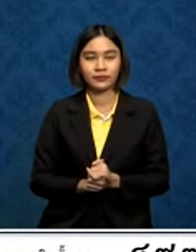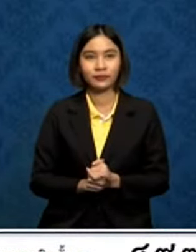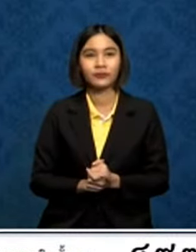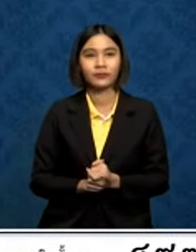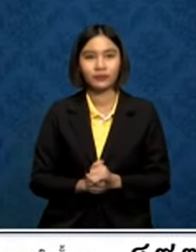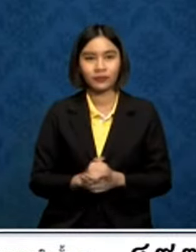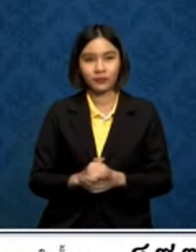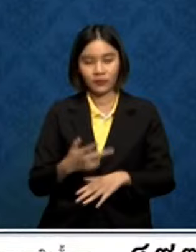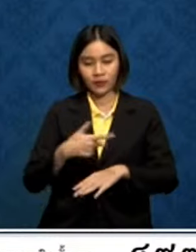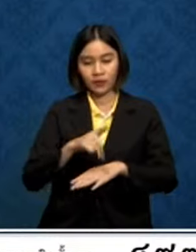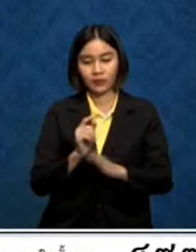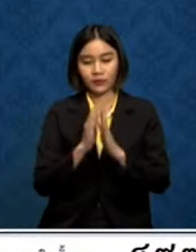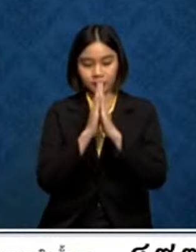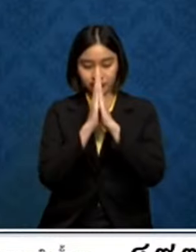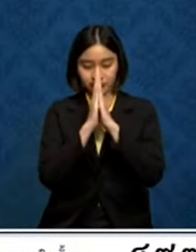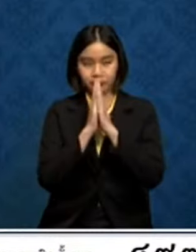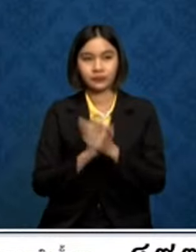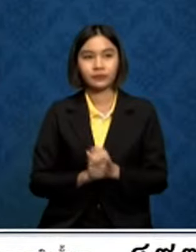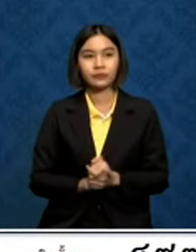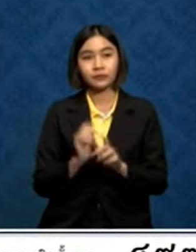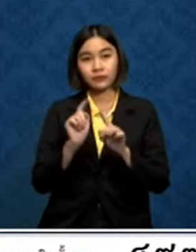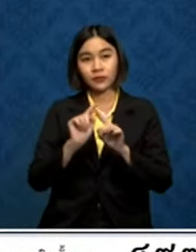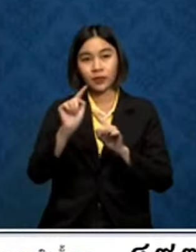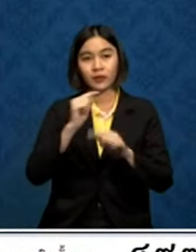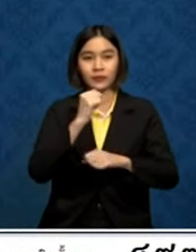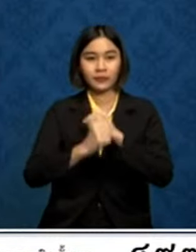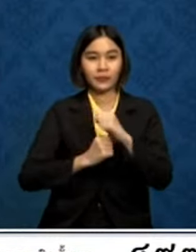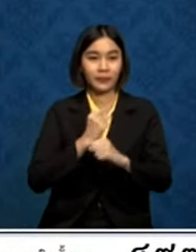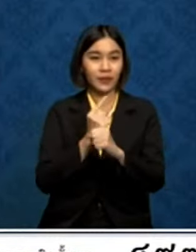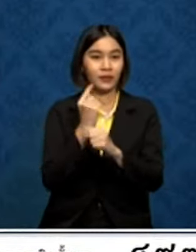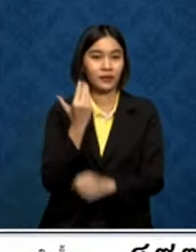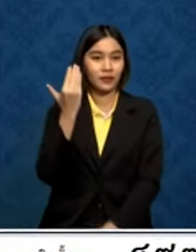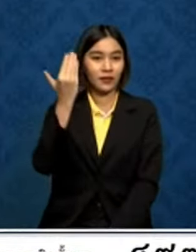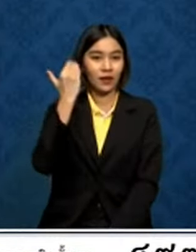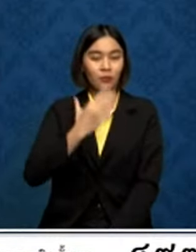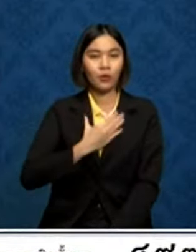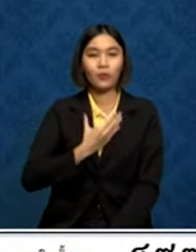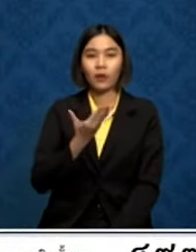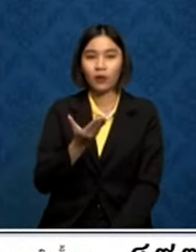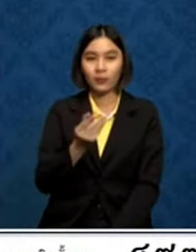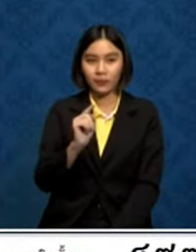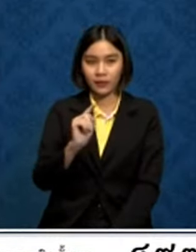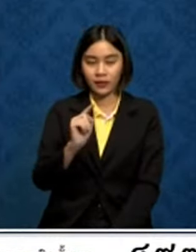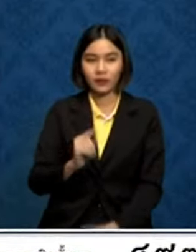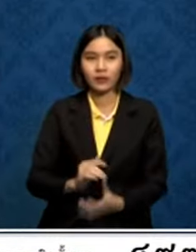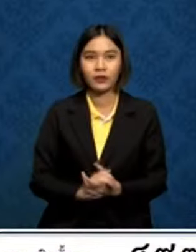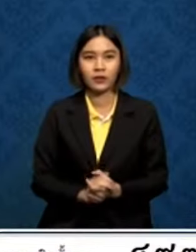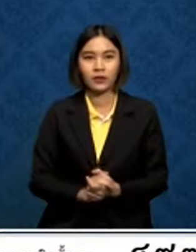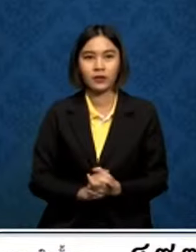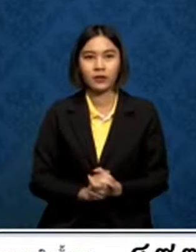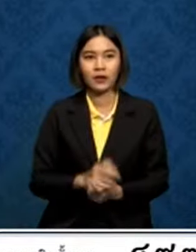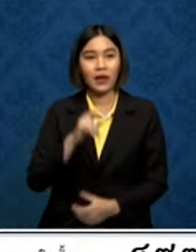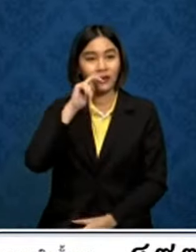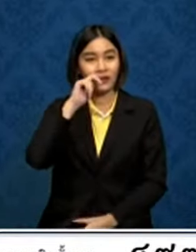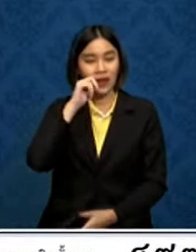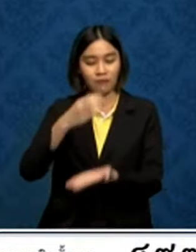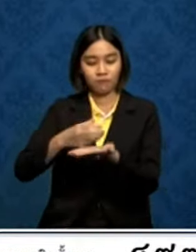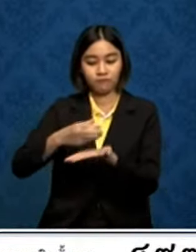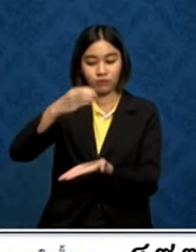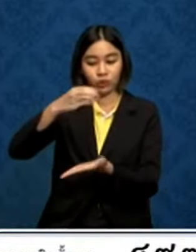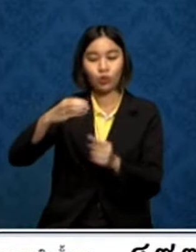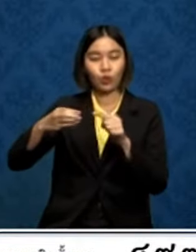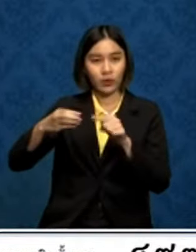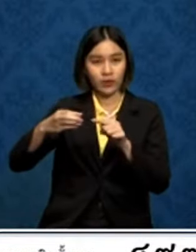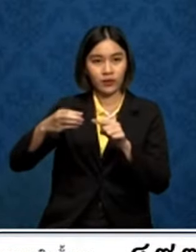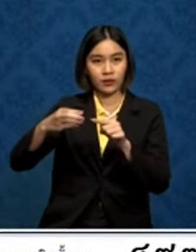กับเรีท่ประทานที่เคอโพครับหนึ่ปีที่แล้วครั ผมขอย่าท่ประทานผมได้นำน้ำขวดนี้ครั